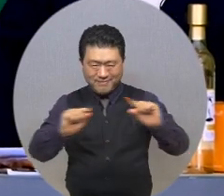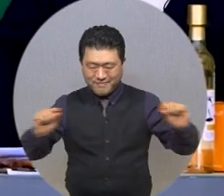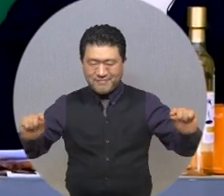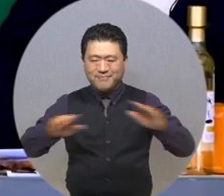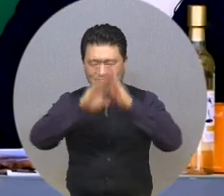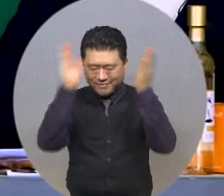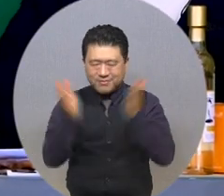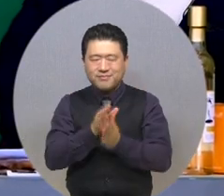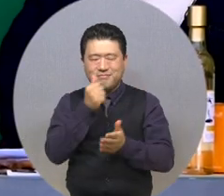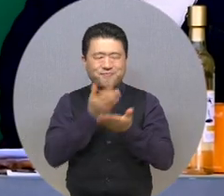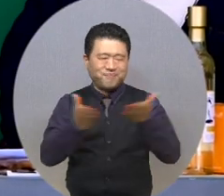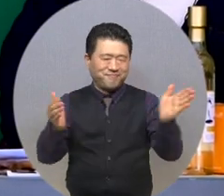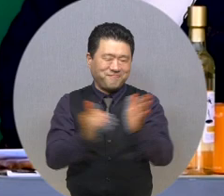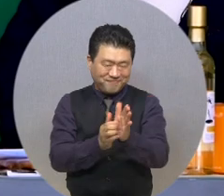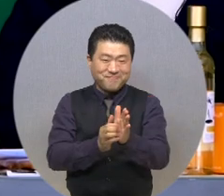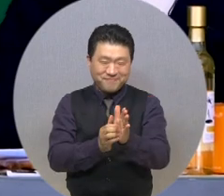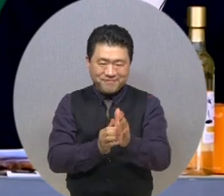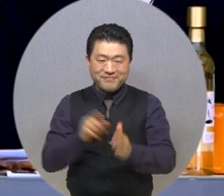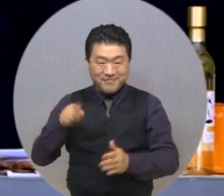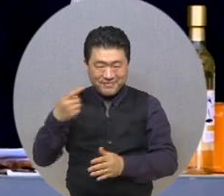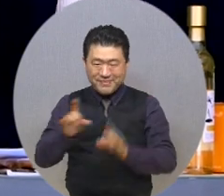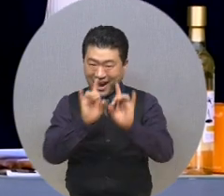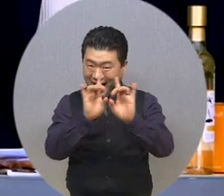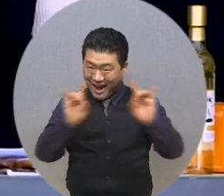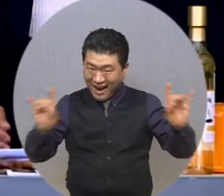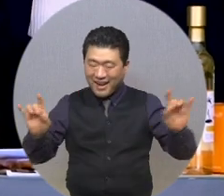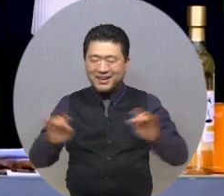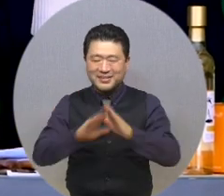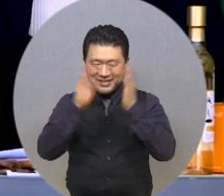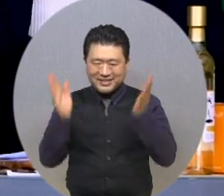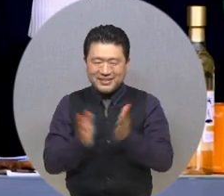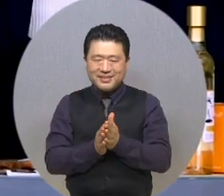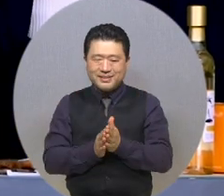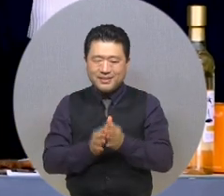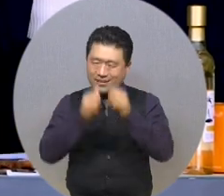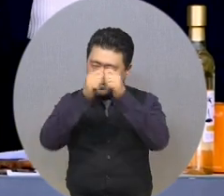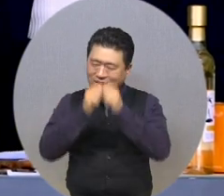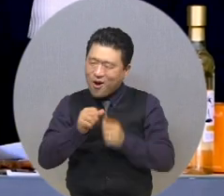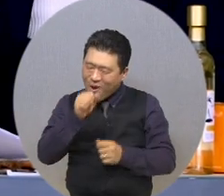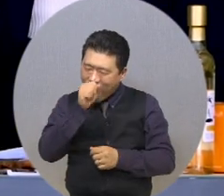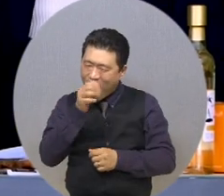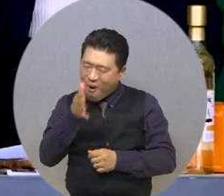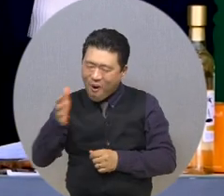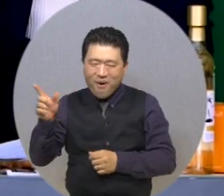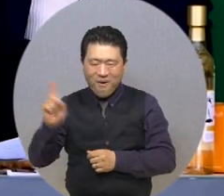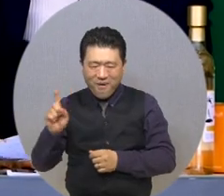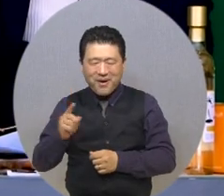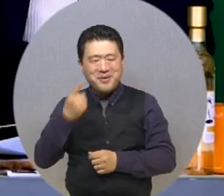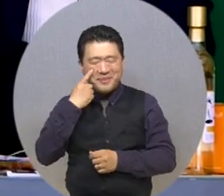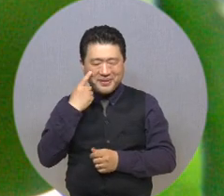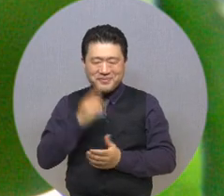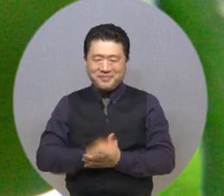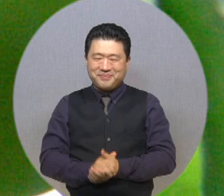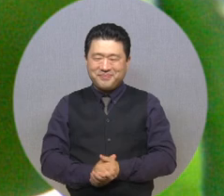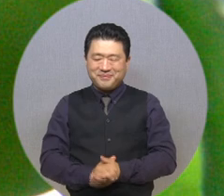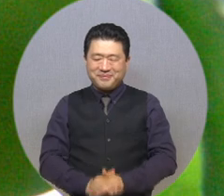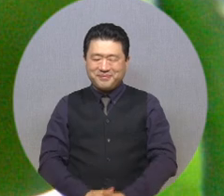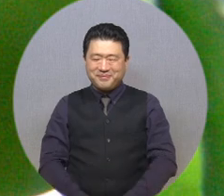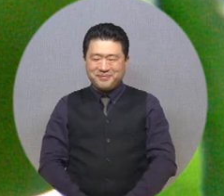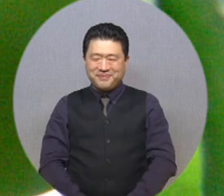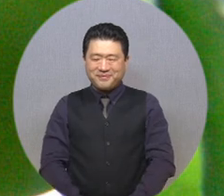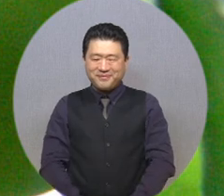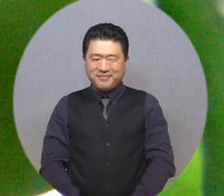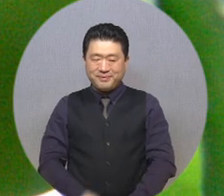먹거리 소개해드렸습니다. 자 그럼 지금부터 하나씩 하나씩 저희가 어떤 점들이 좋은지 짚어보도록 하겠습니다.